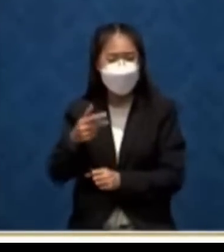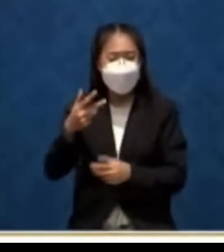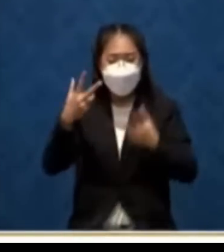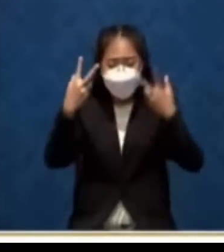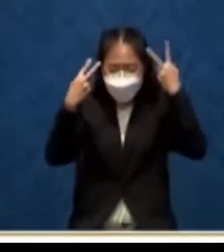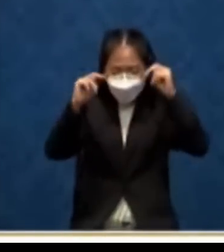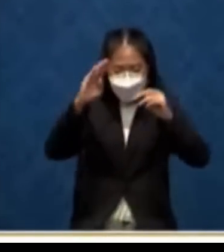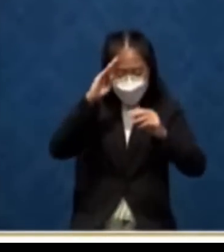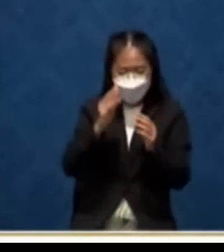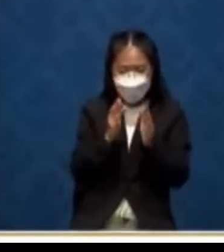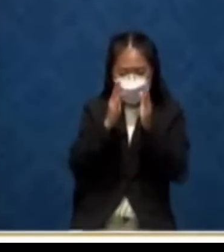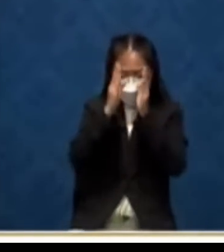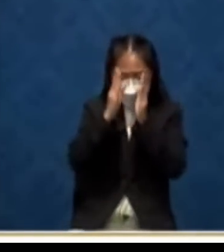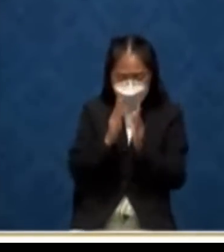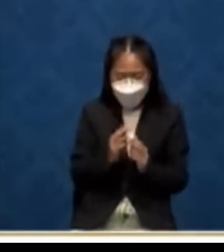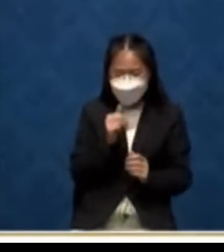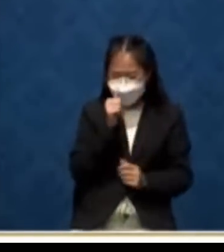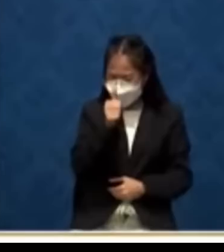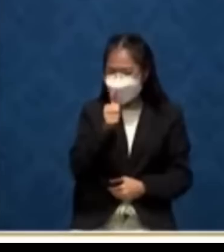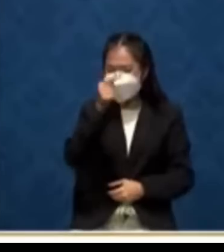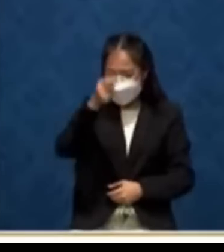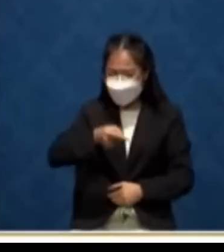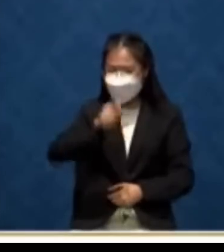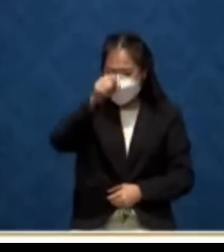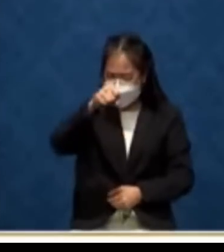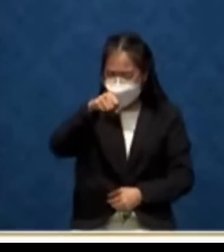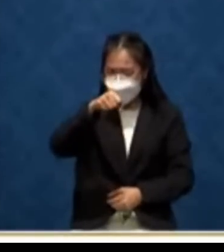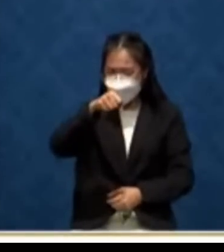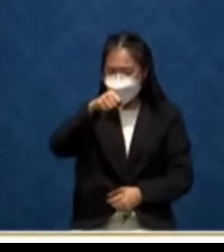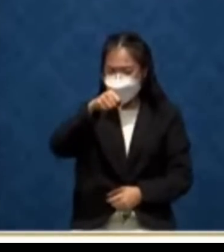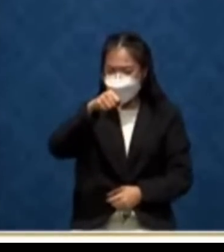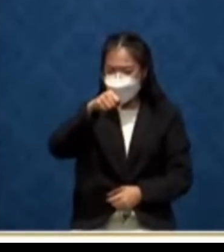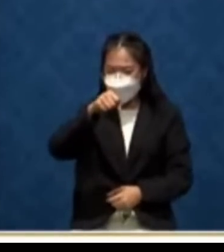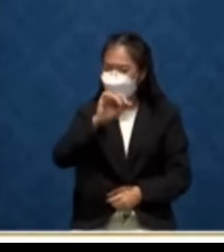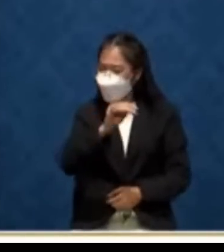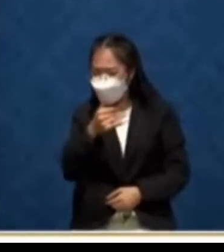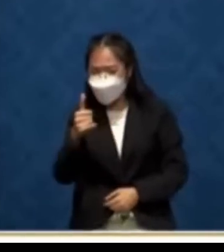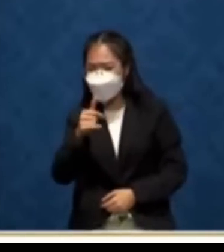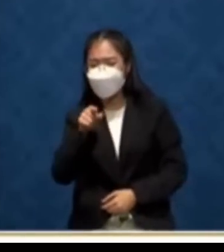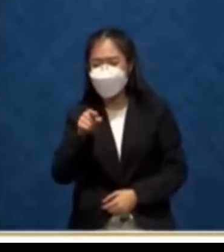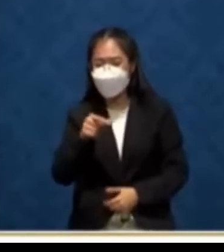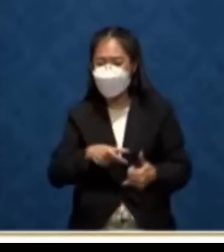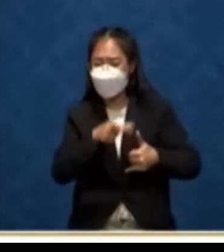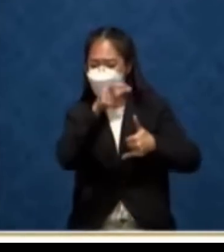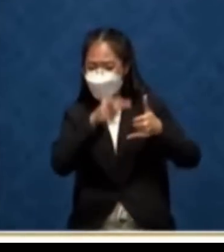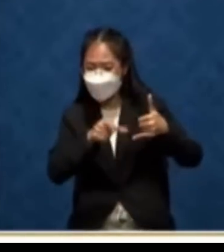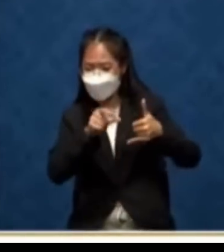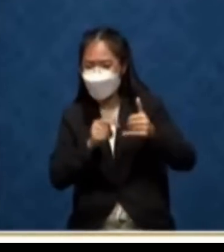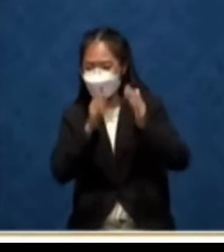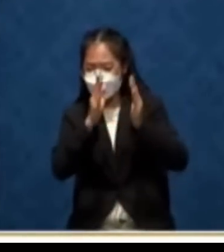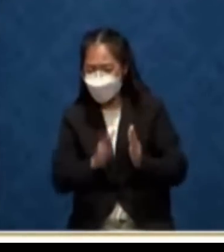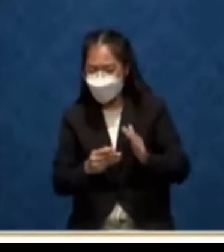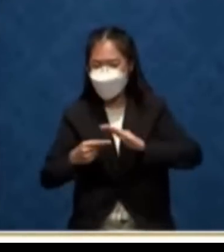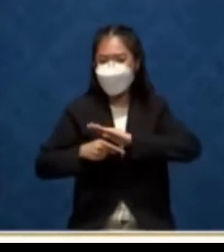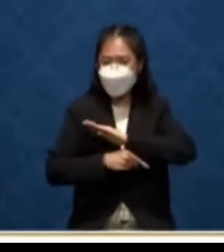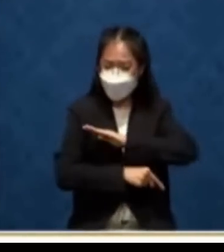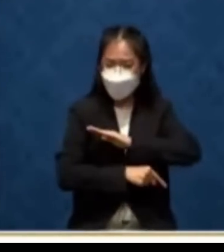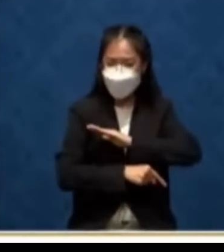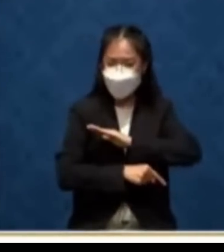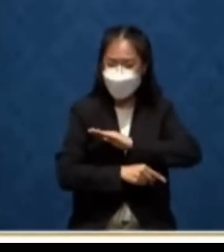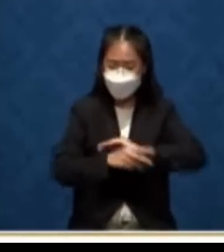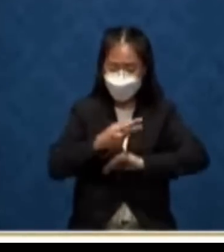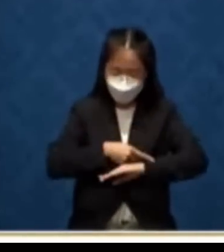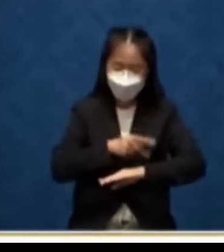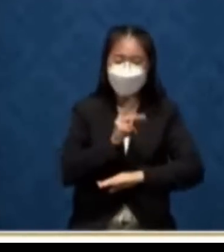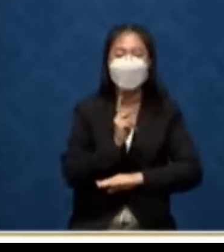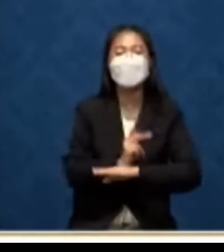ประยุทธ์เป็นคนดีเรียกได้จริงๆหรือว่าไม่ใช่พฤติกรรมของคนโกงท่านประธาน